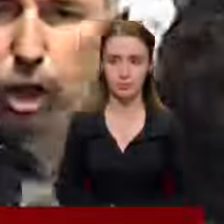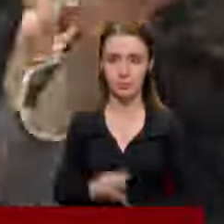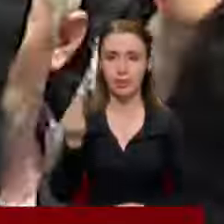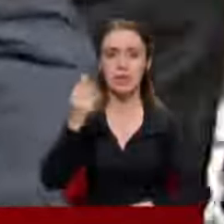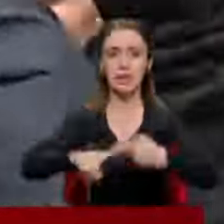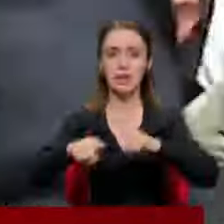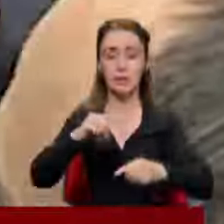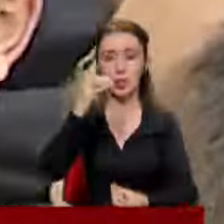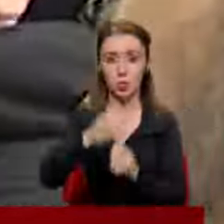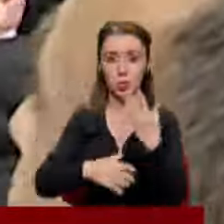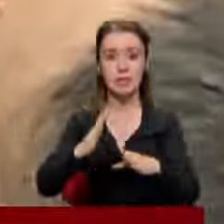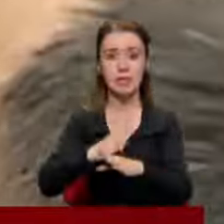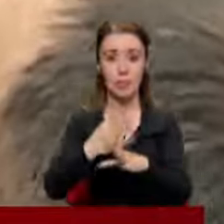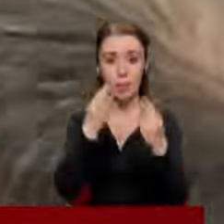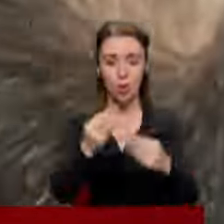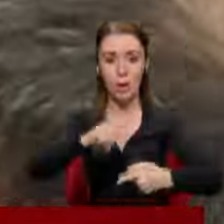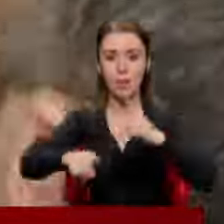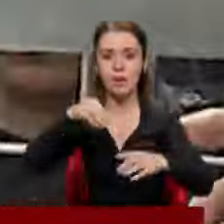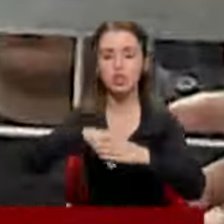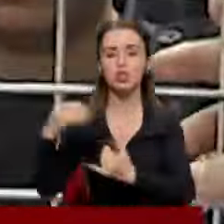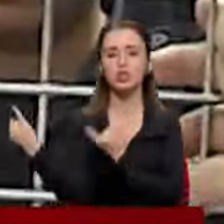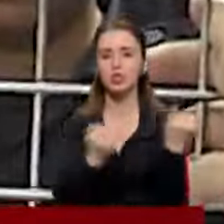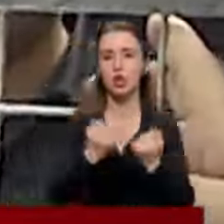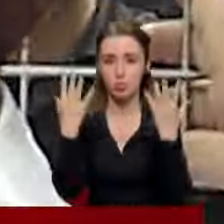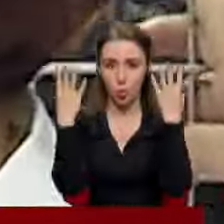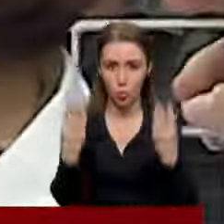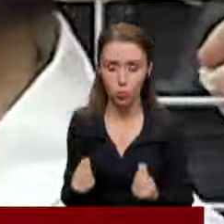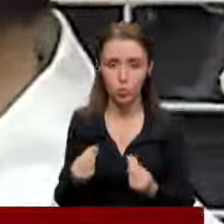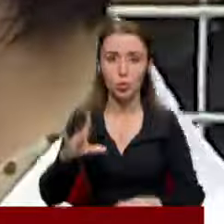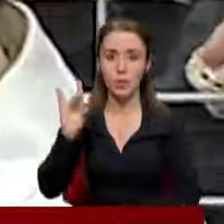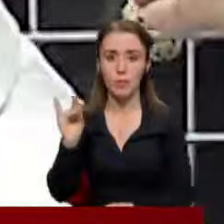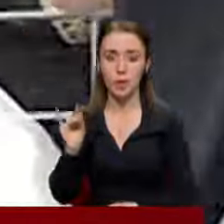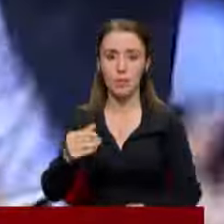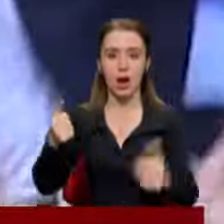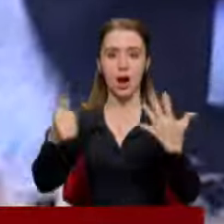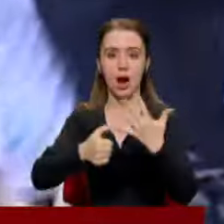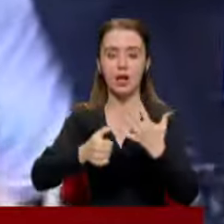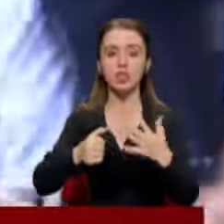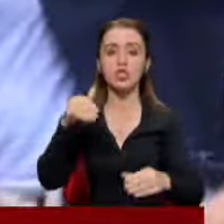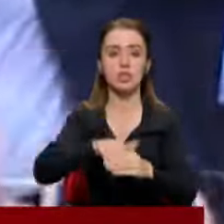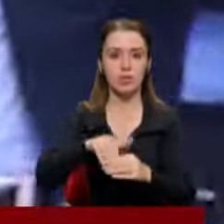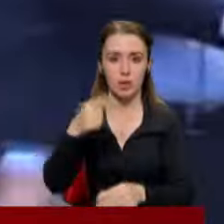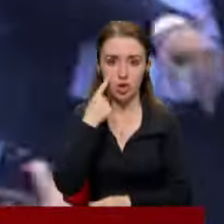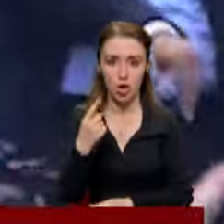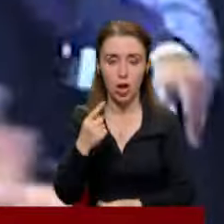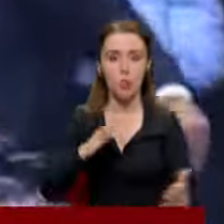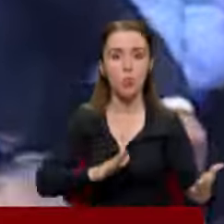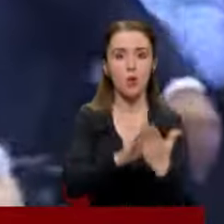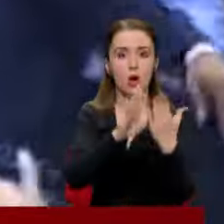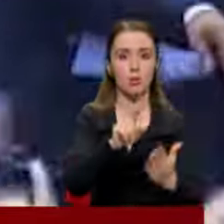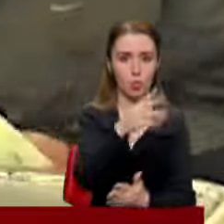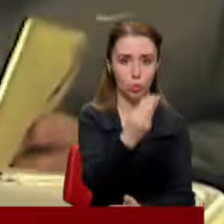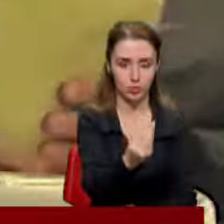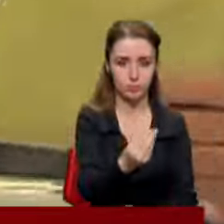İYİ Parti'nin kurulmasına sebep olan parti içi tartışmaların yaşandığı MHP 6. Olağanüstü Kurultayı'nda muhalif cephede yer